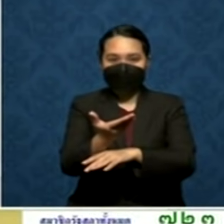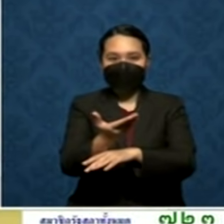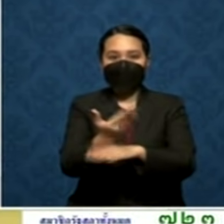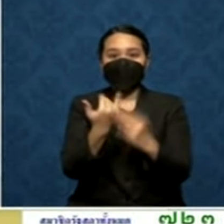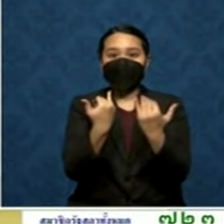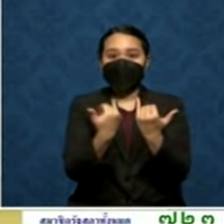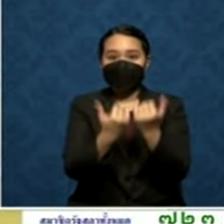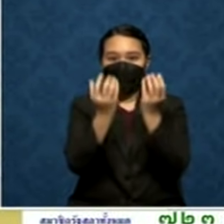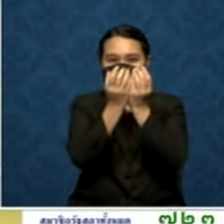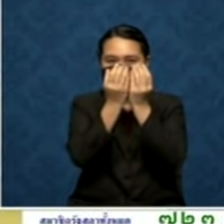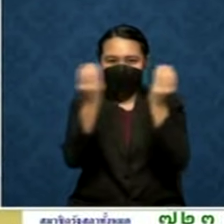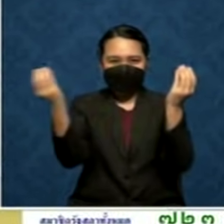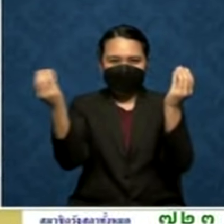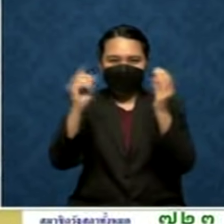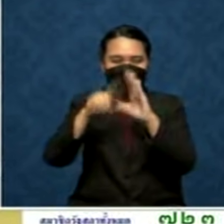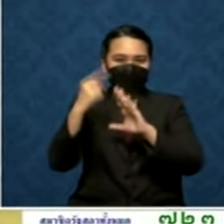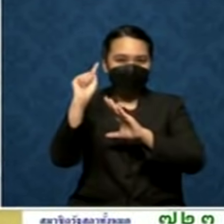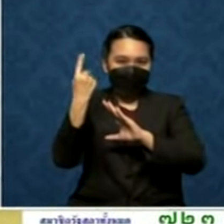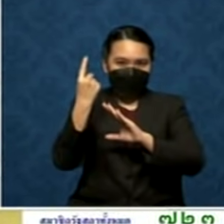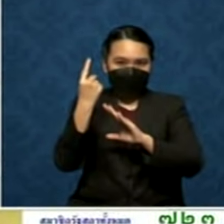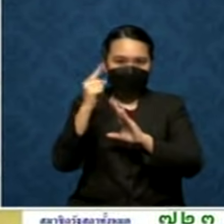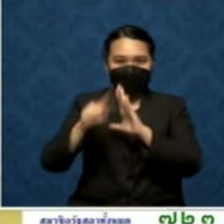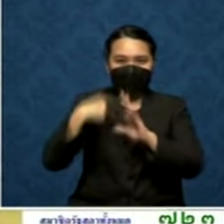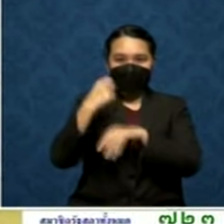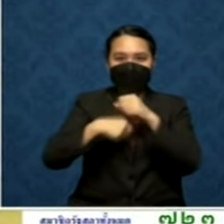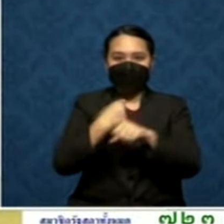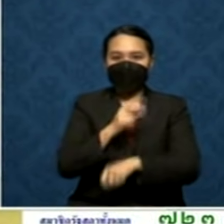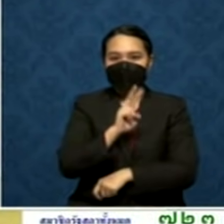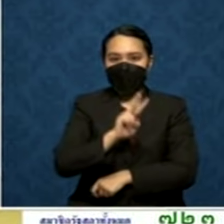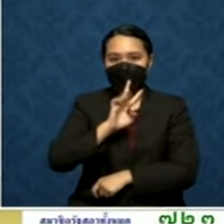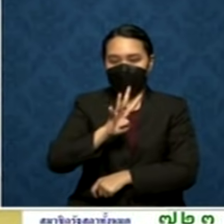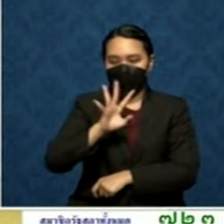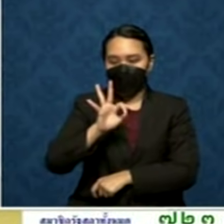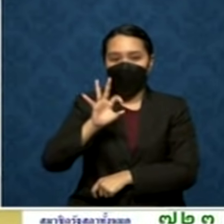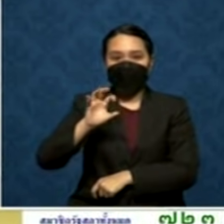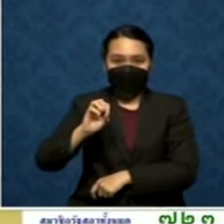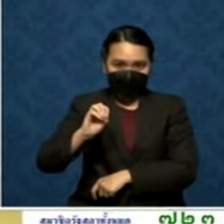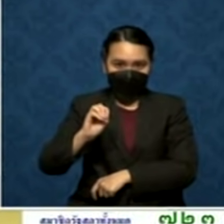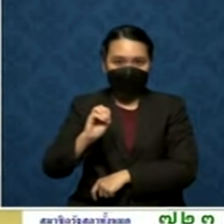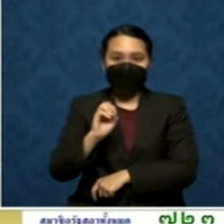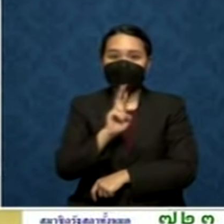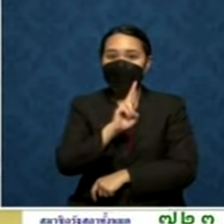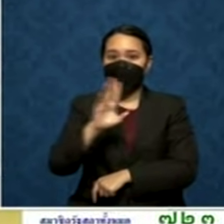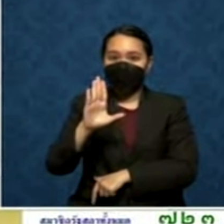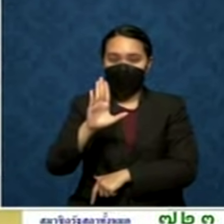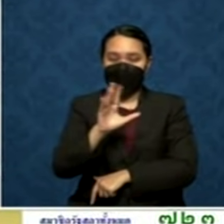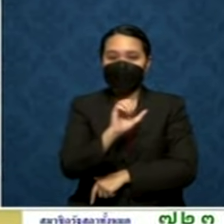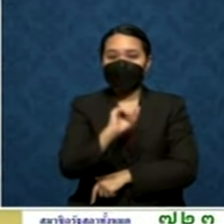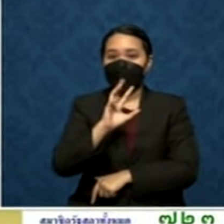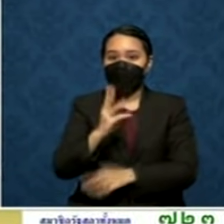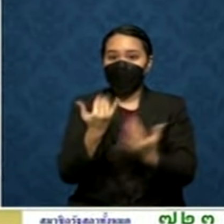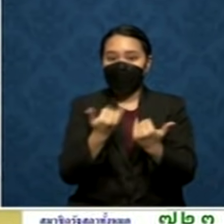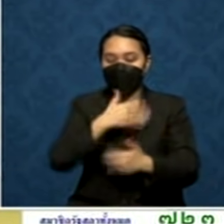รัฐธรรมนูญโดยกองทัพเกิดขึ้นครั้งแรกในปีพ.ศ2490ระบบวุฒิพฤษภาที่เรากำลัง